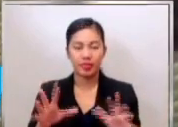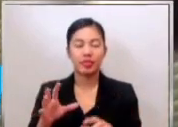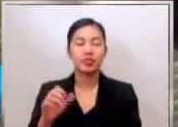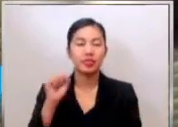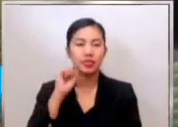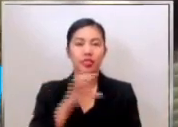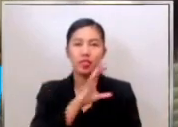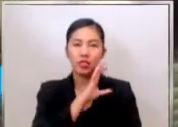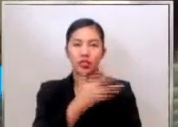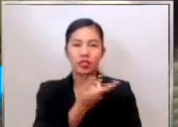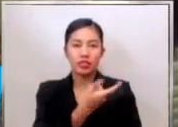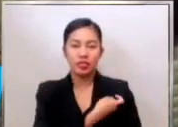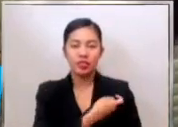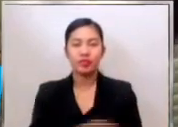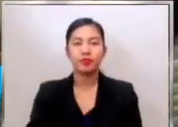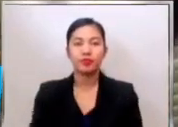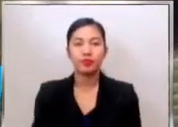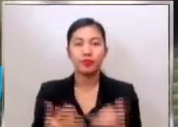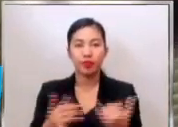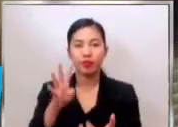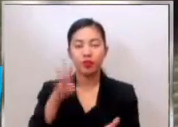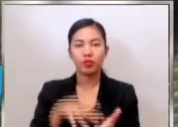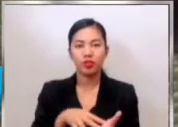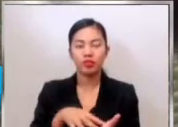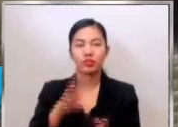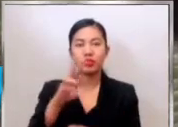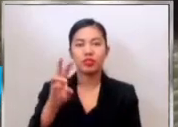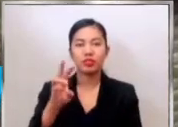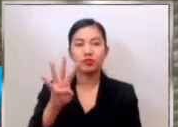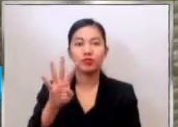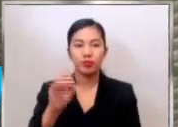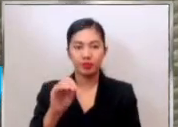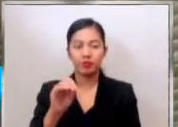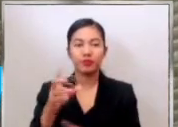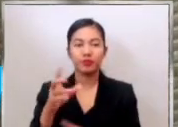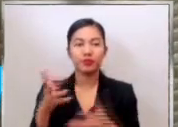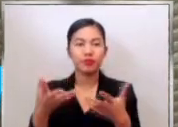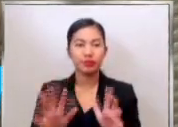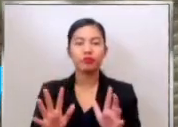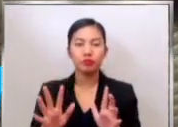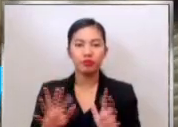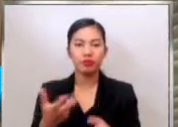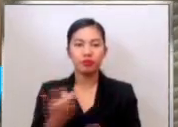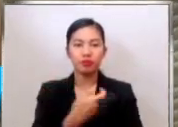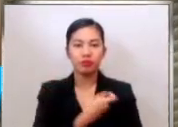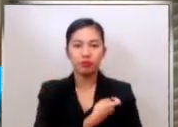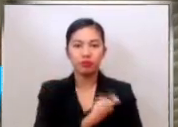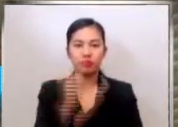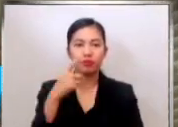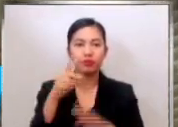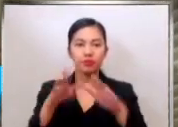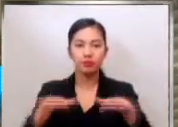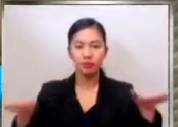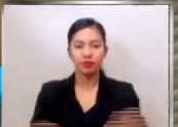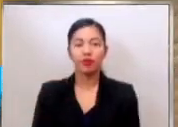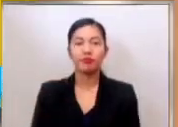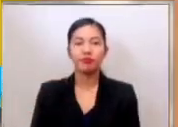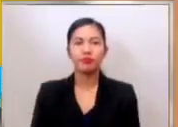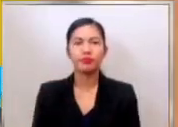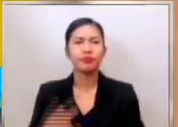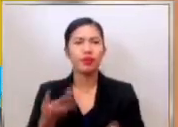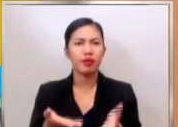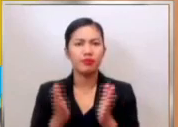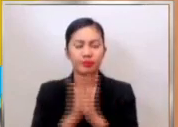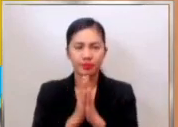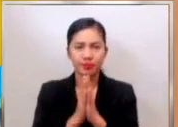nasa 4,640 na ang nabakunahan sa pediatric A3. Connie? Wala ba tayong nakita na